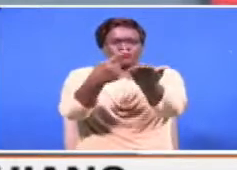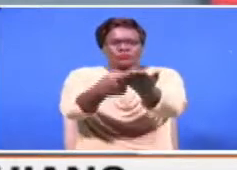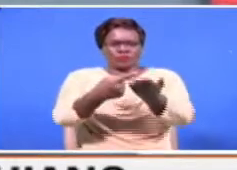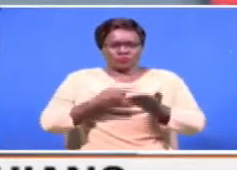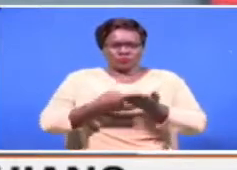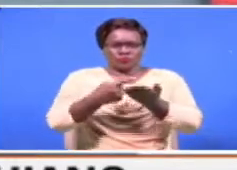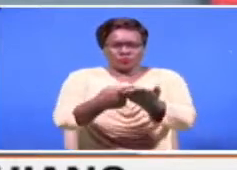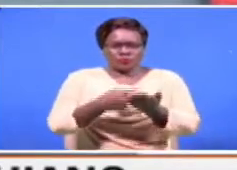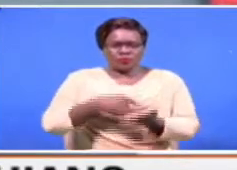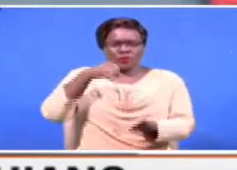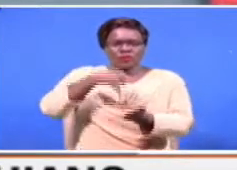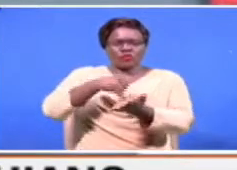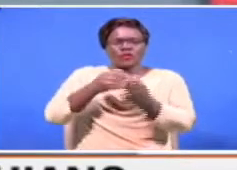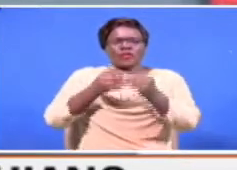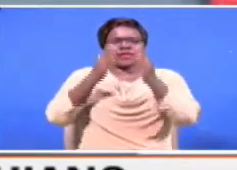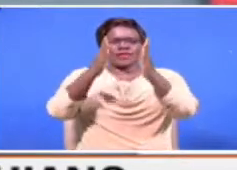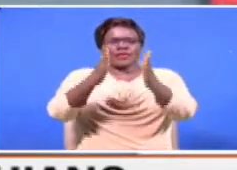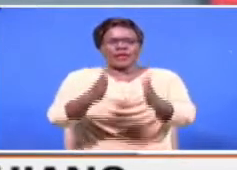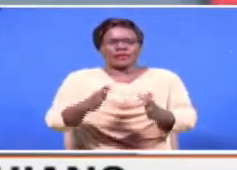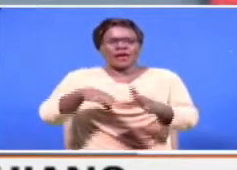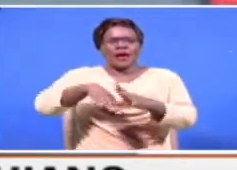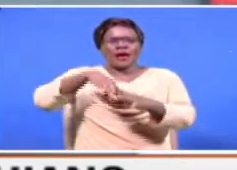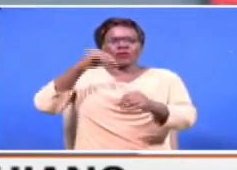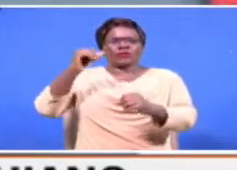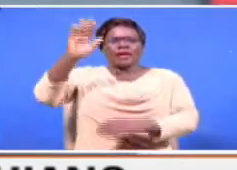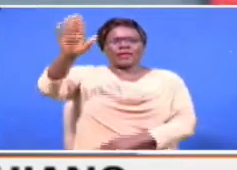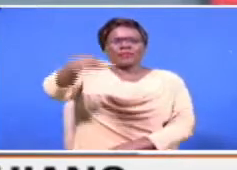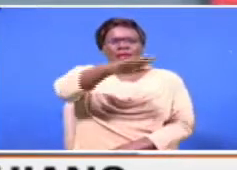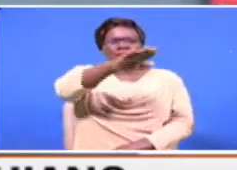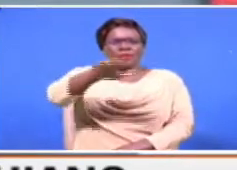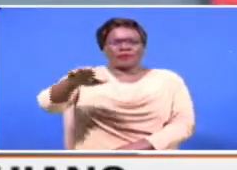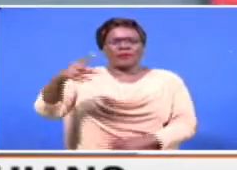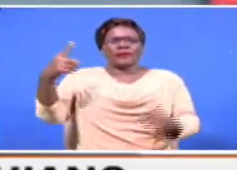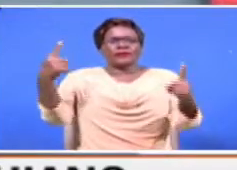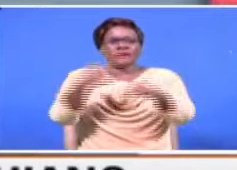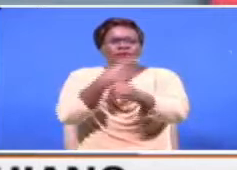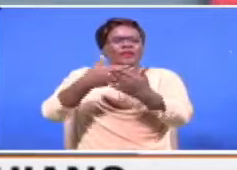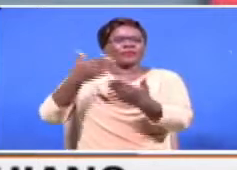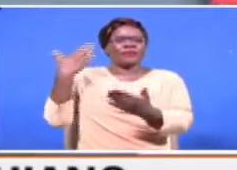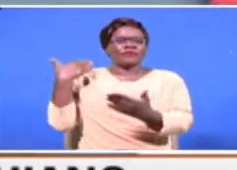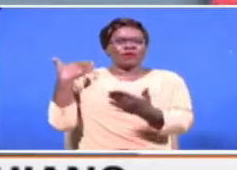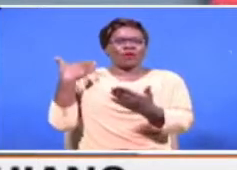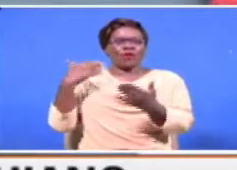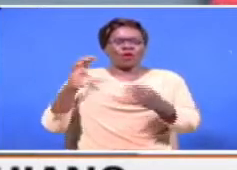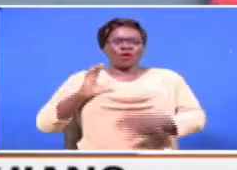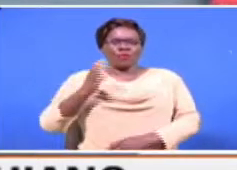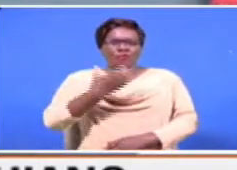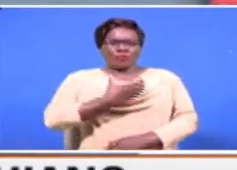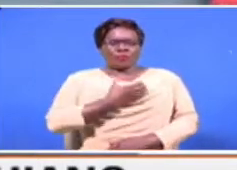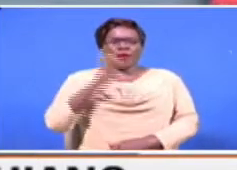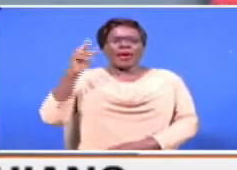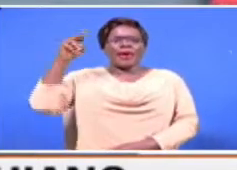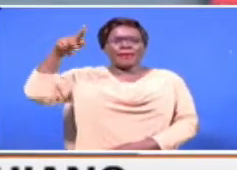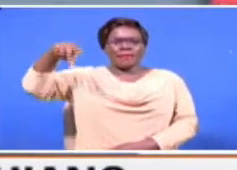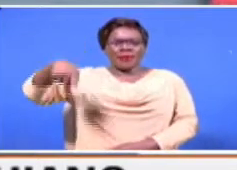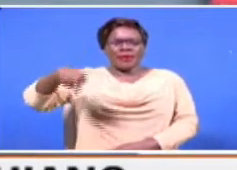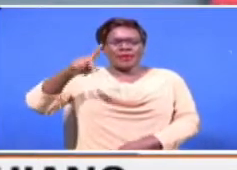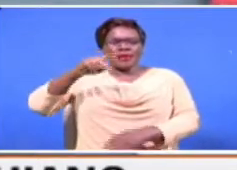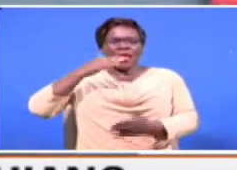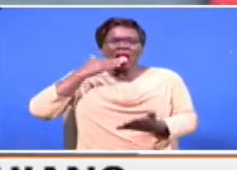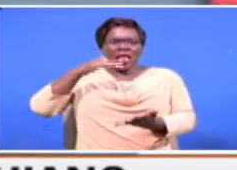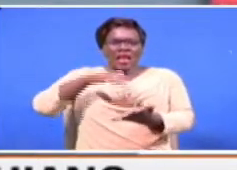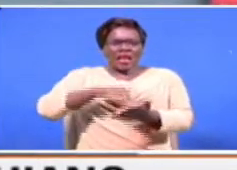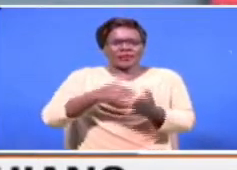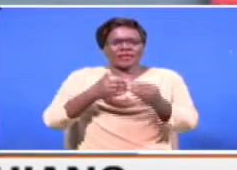maridhiano itakayojumuisha viongozi kutoka nje ya bunge, tofauti na ilivyokuwa hapo awali ambapo jopo lilihusisha wabunge. Kulingana na barua